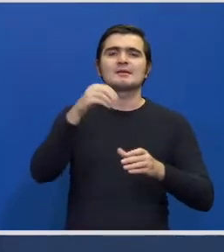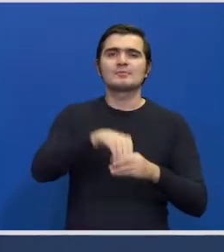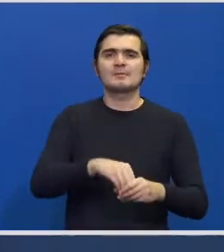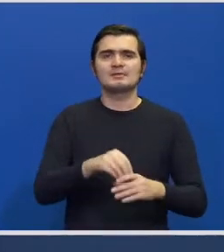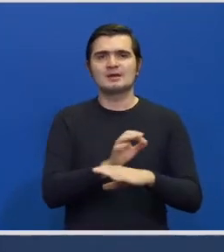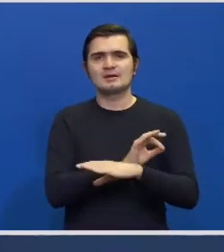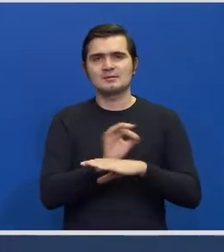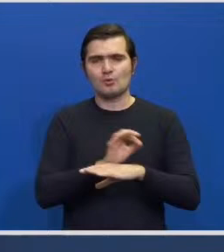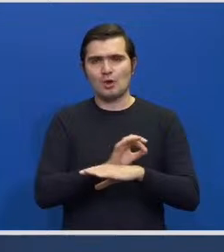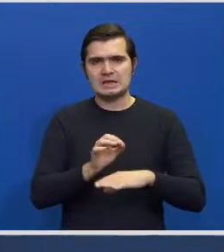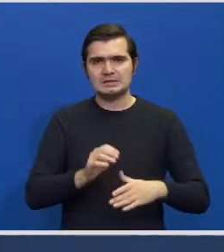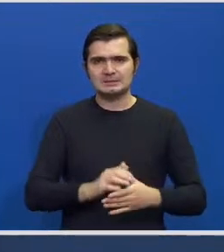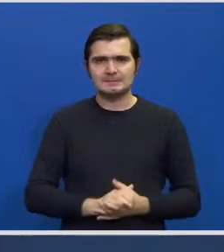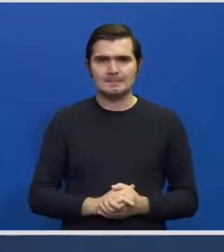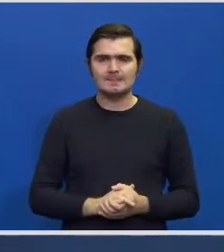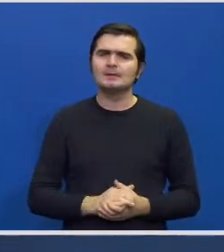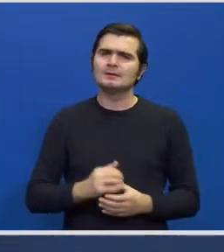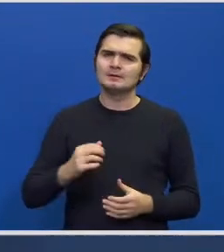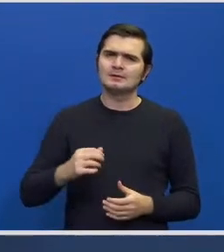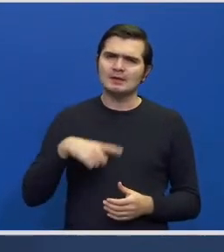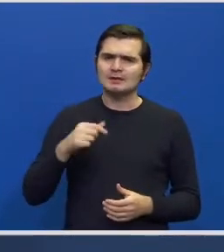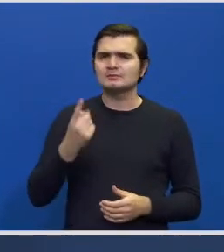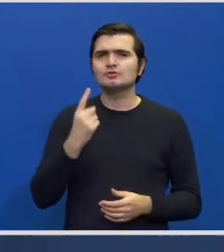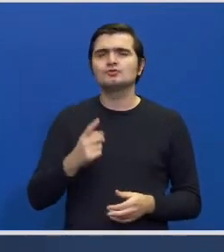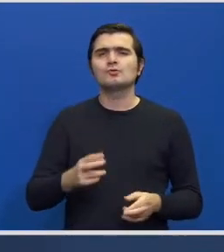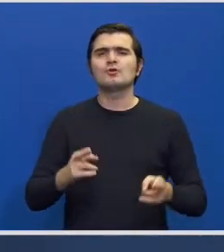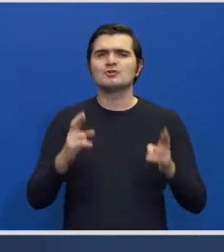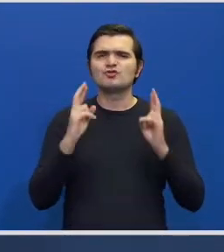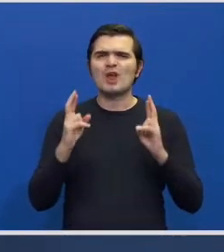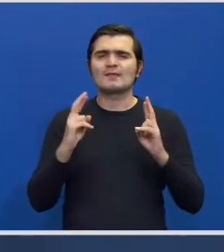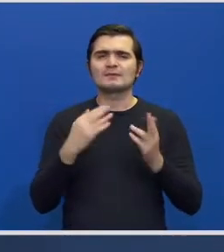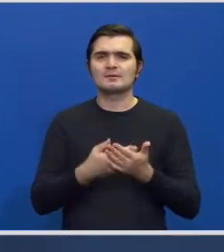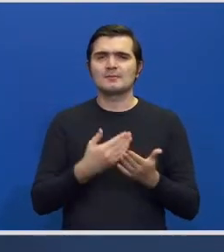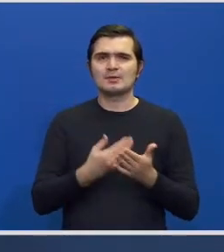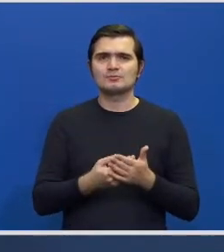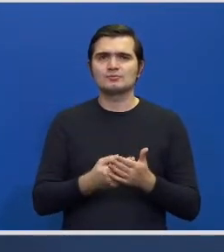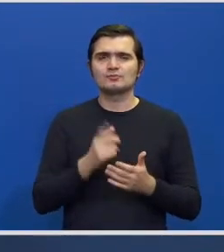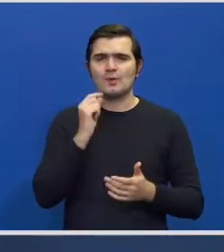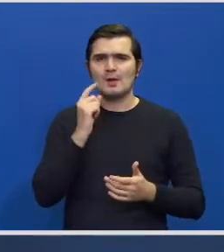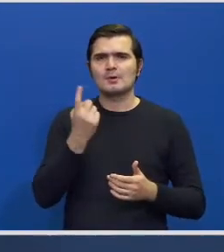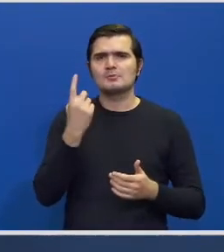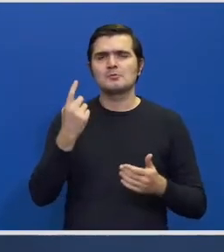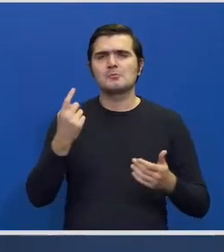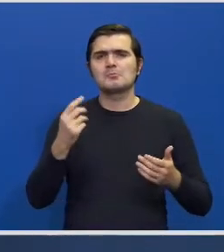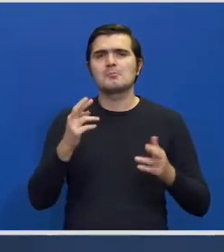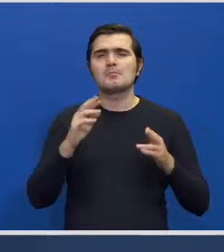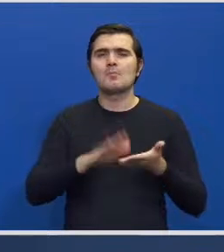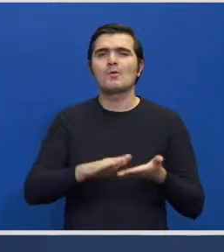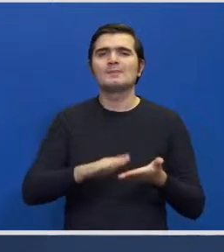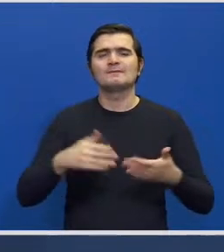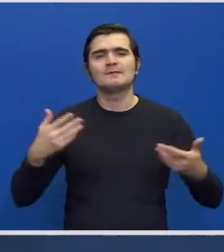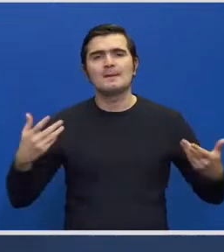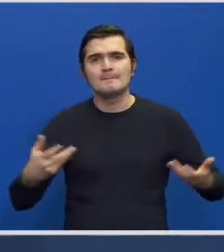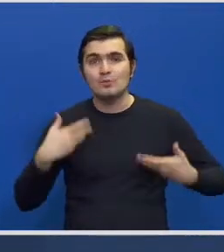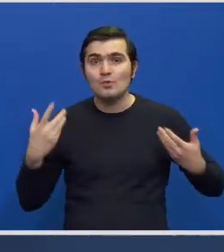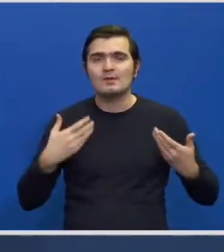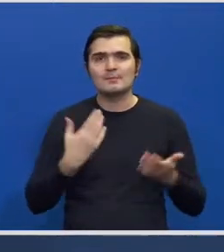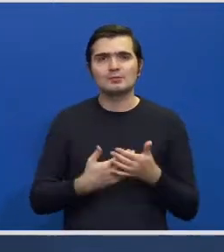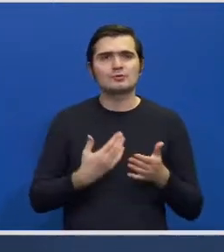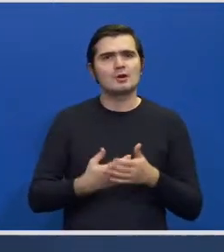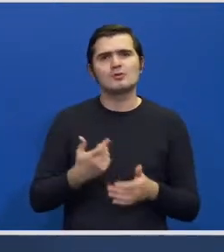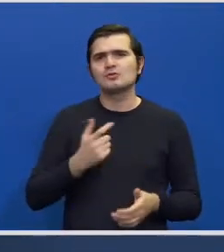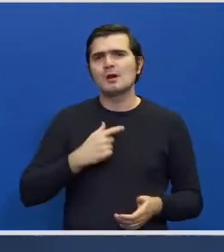accelerare a implementării proiectelor, fiind și pentru beneficiari un prilej de bucurie,